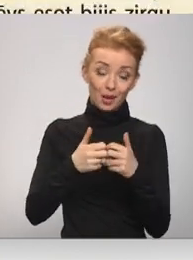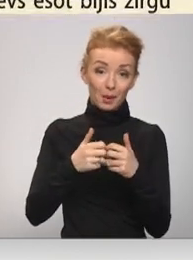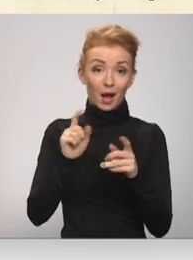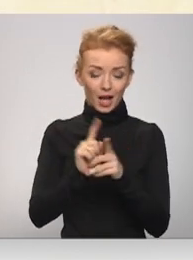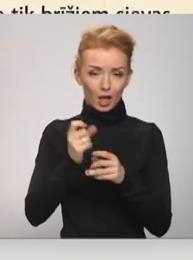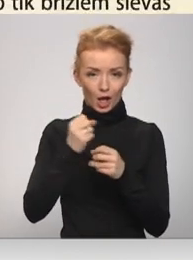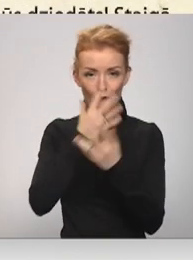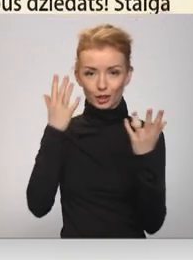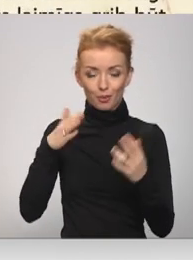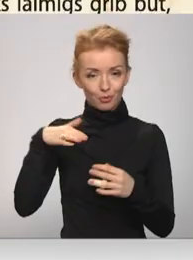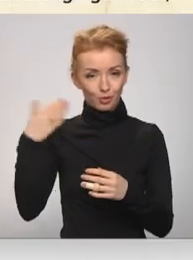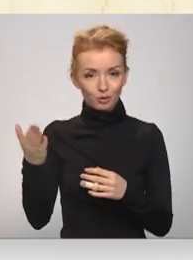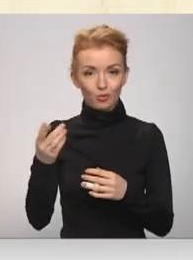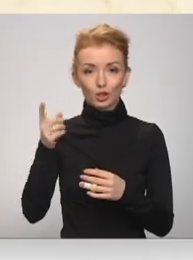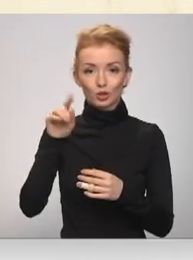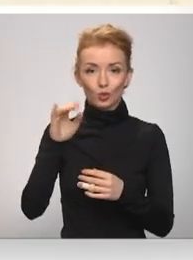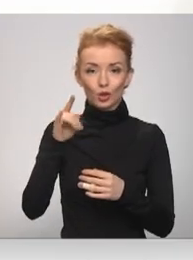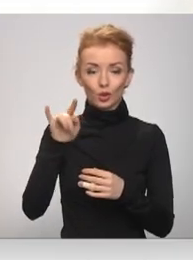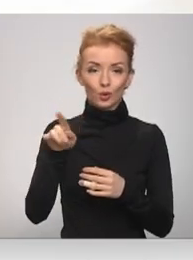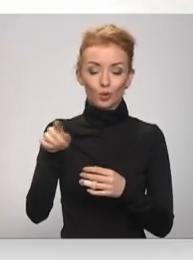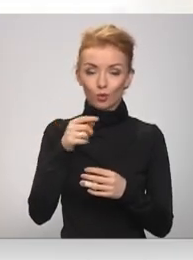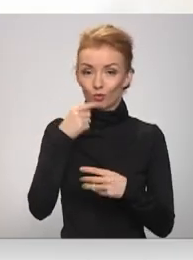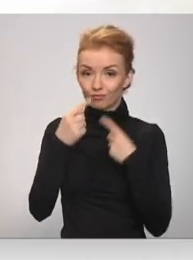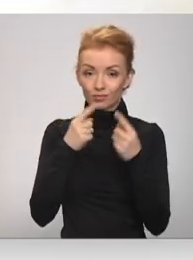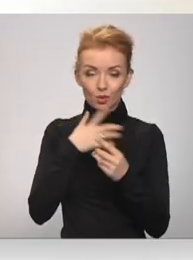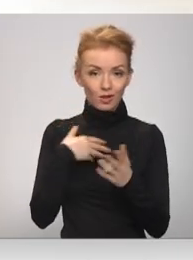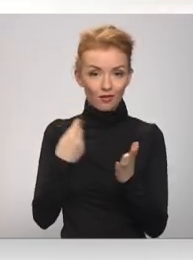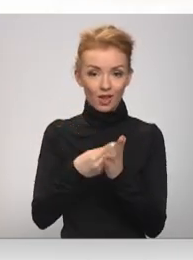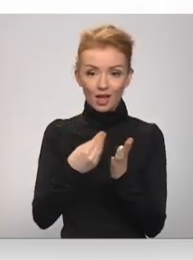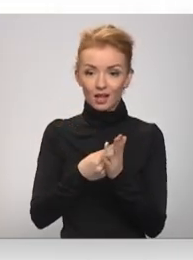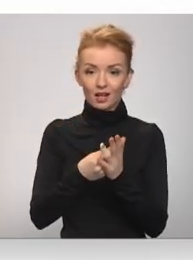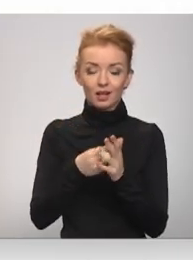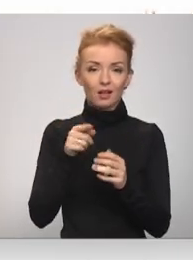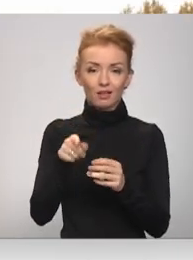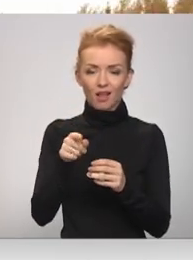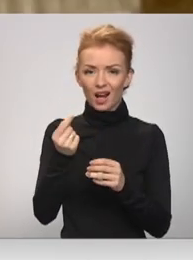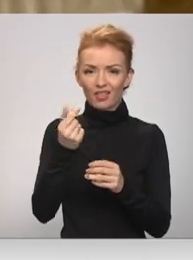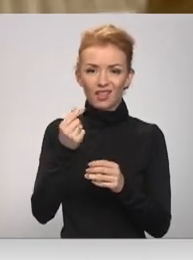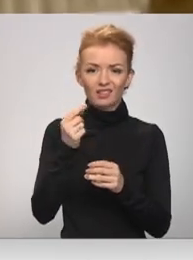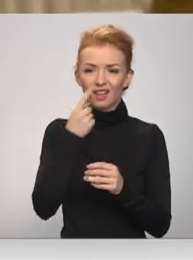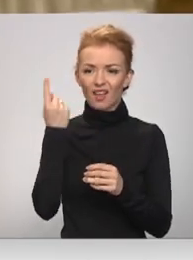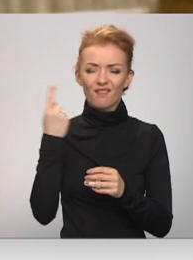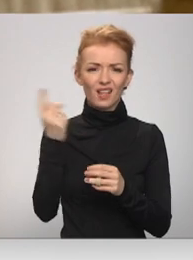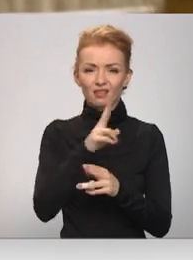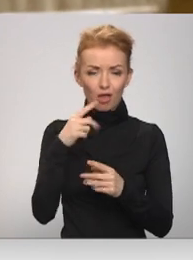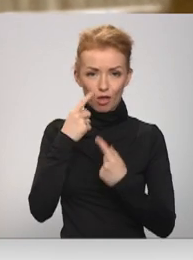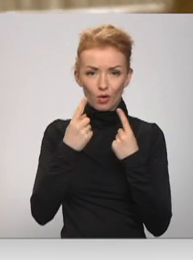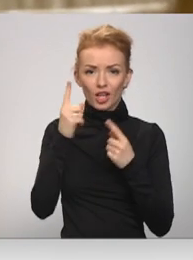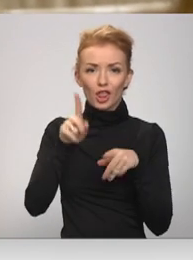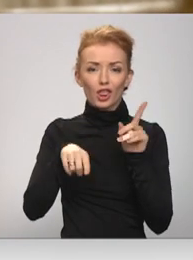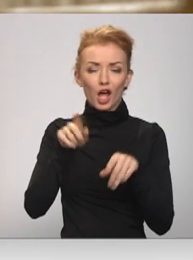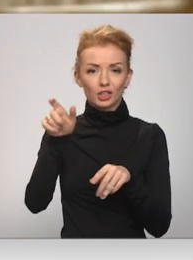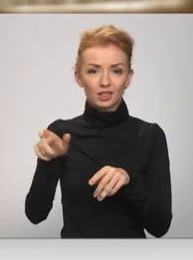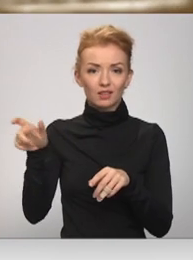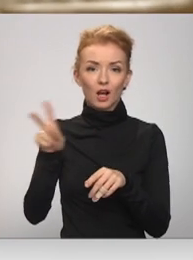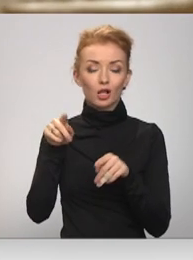puses. Suitu izloksni ir vērtība pat par sevi. Tajā vairs gandrīz neviens nerunāja, tikai daži cilvēki, kuri